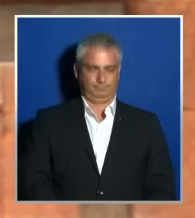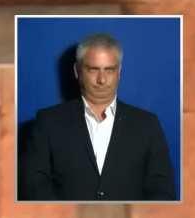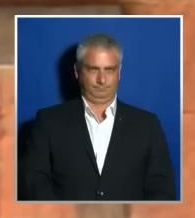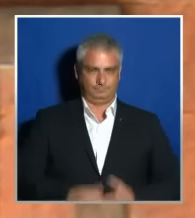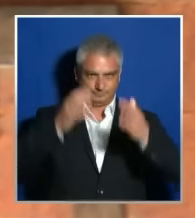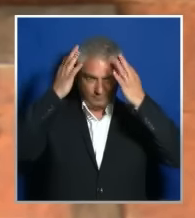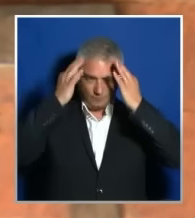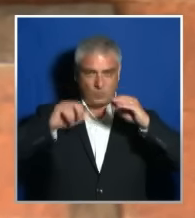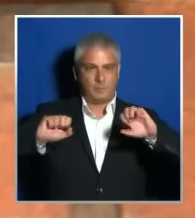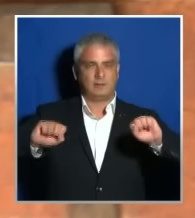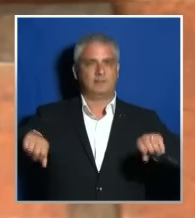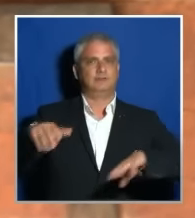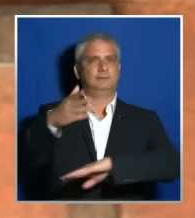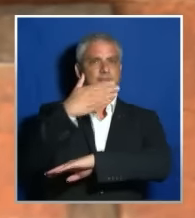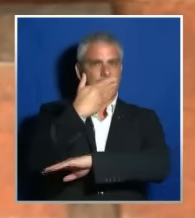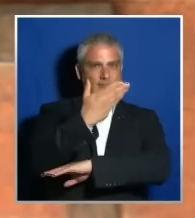מכובדי נשיא המדינה